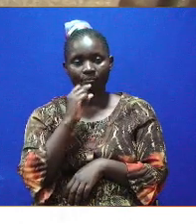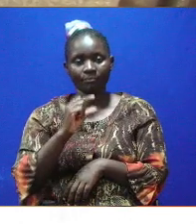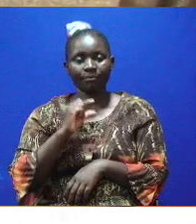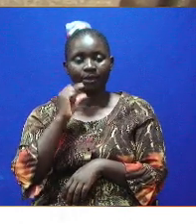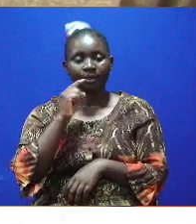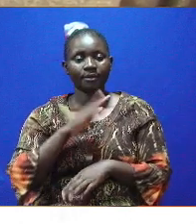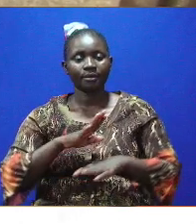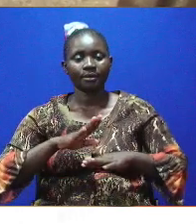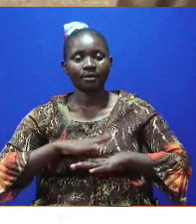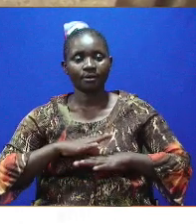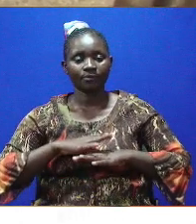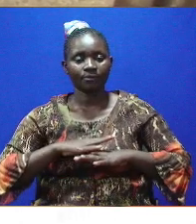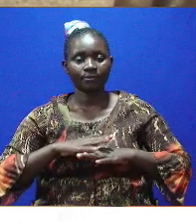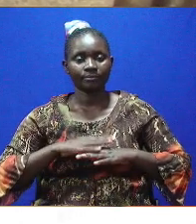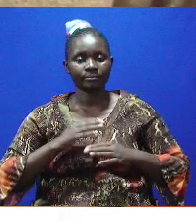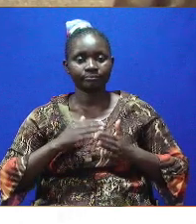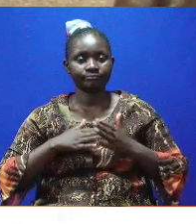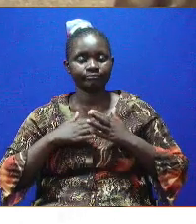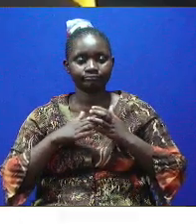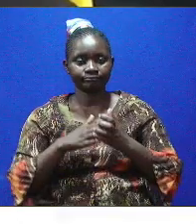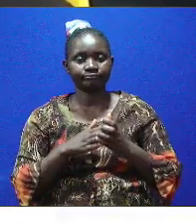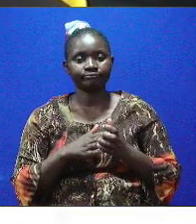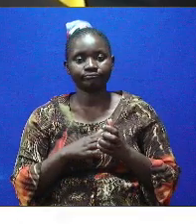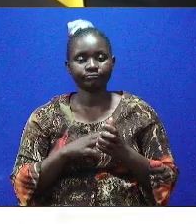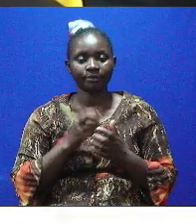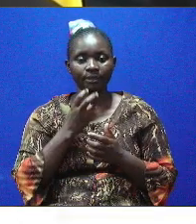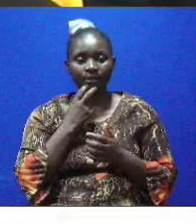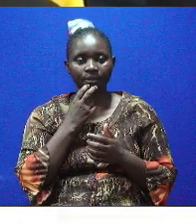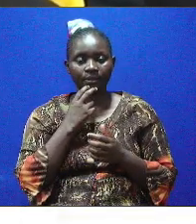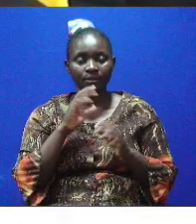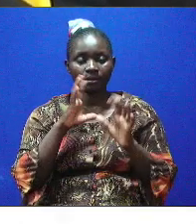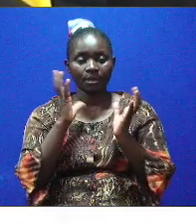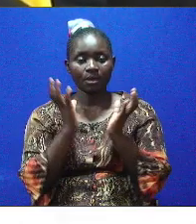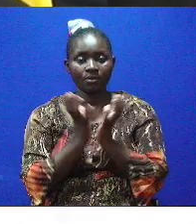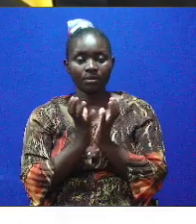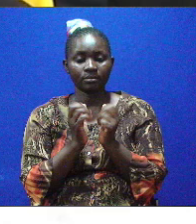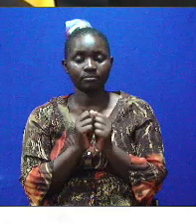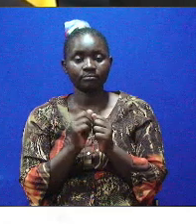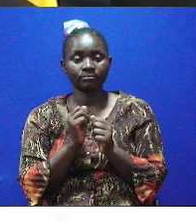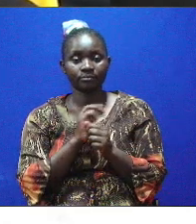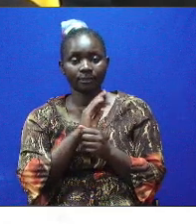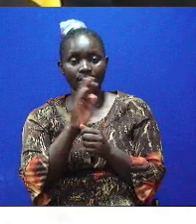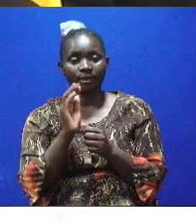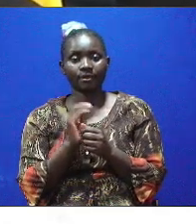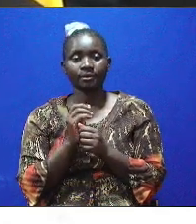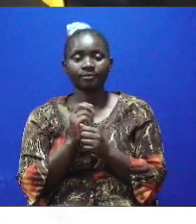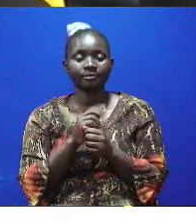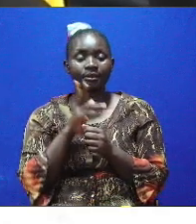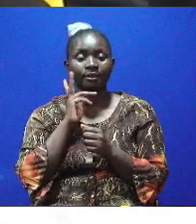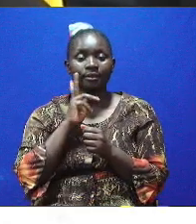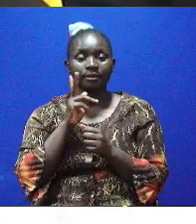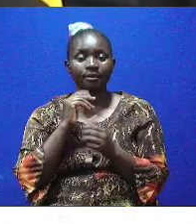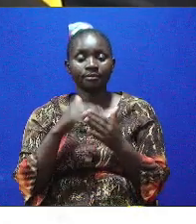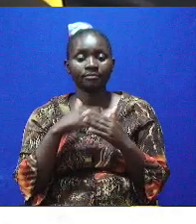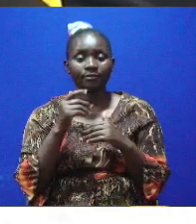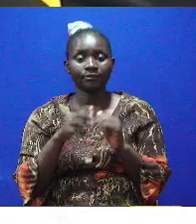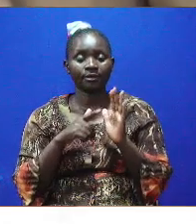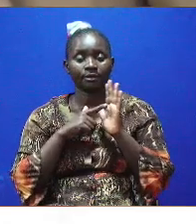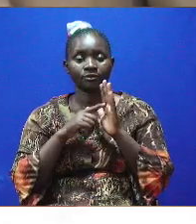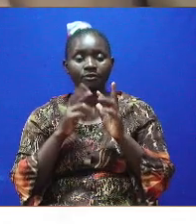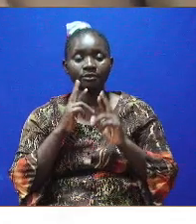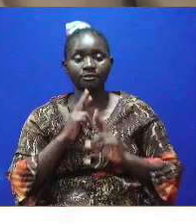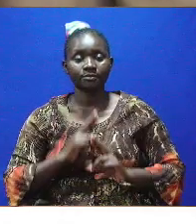ine na ande tuwa ritiri Nyanza engima Boigo ni go baburia abarai kurwa rogongo rwa gusi go skomora iwense William